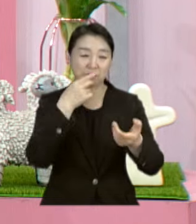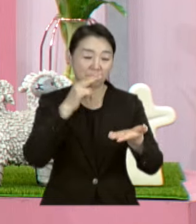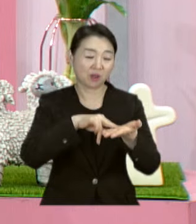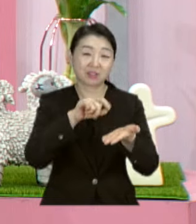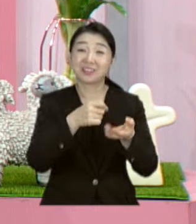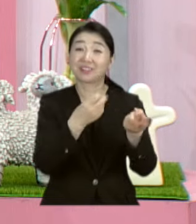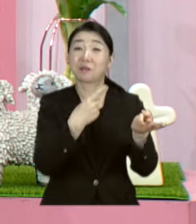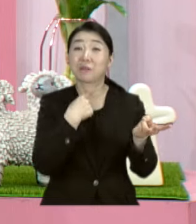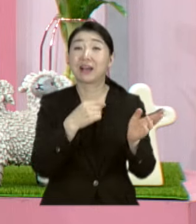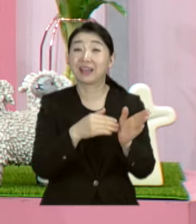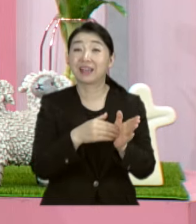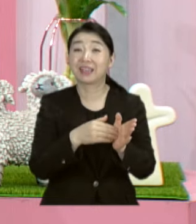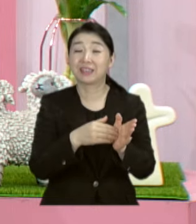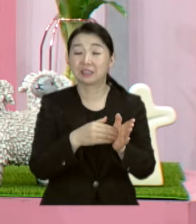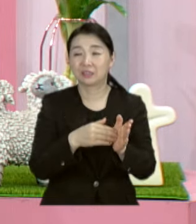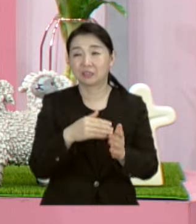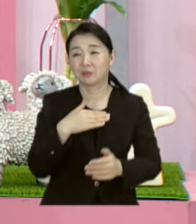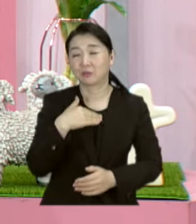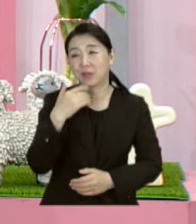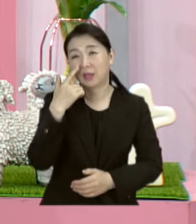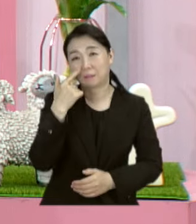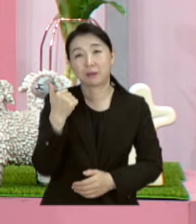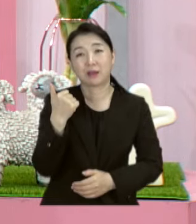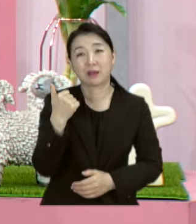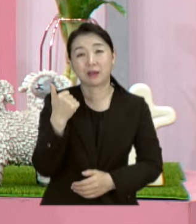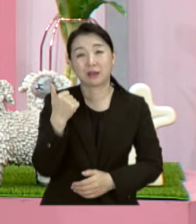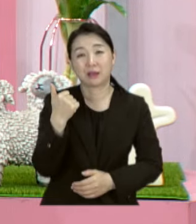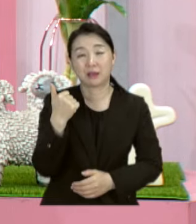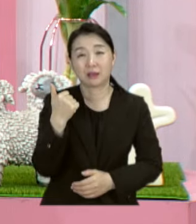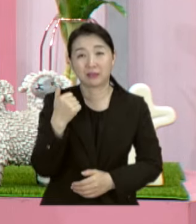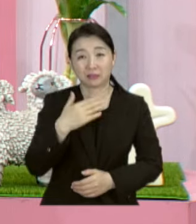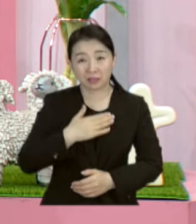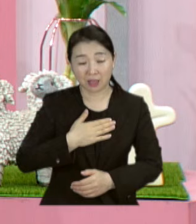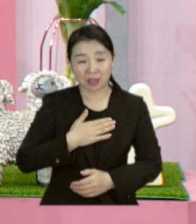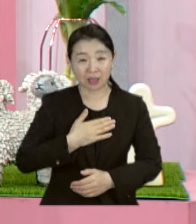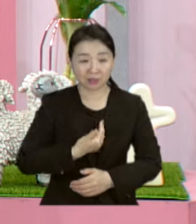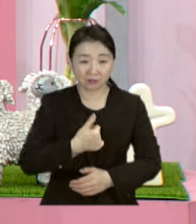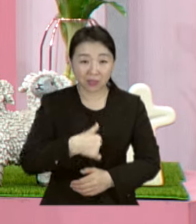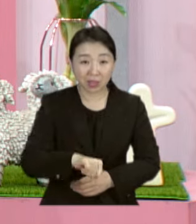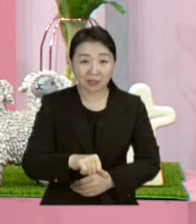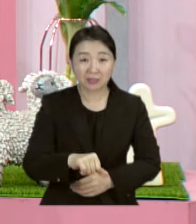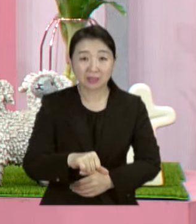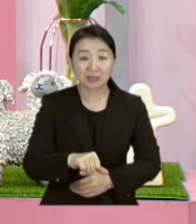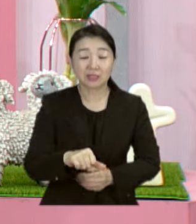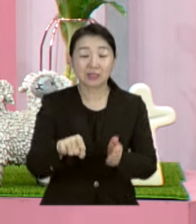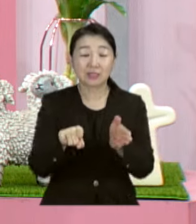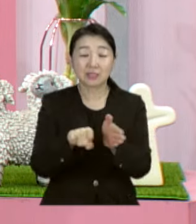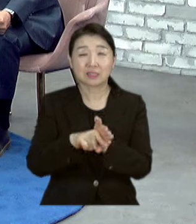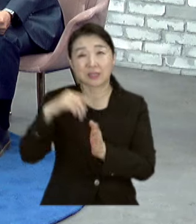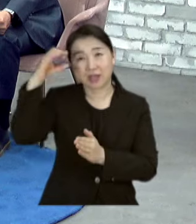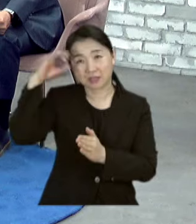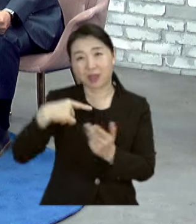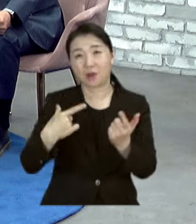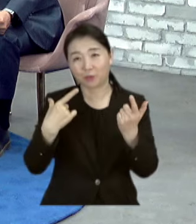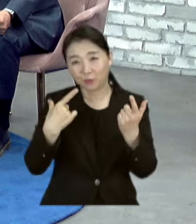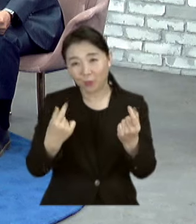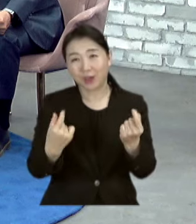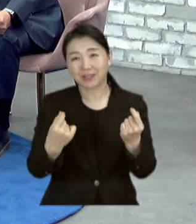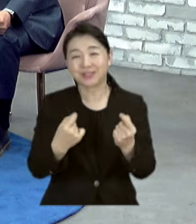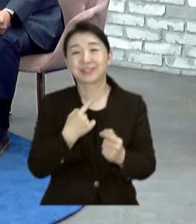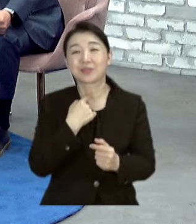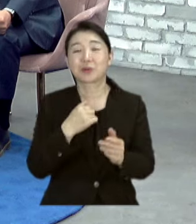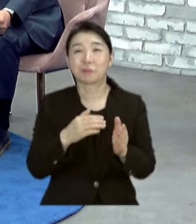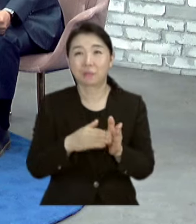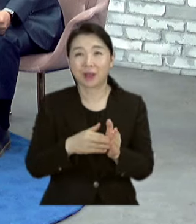네. 기억이 나는데 저희 부친, 저, 우리 아이가 같은 신학대학원 출신입니다. 아, 네. 예.